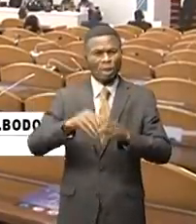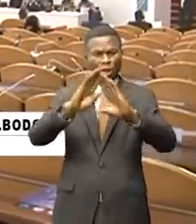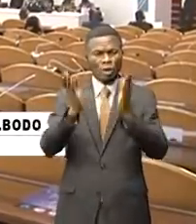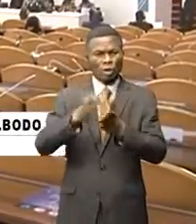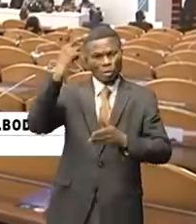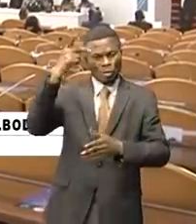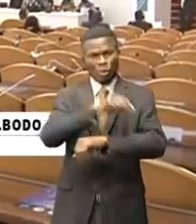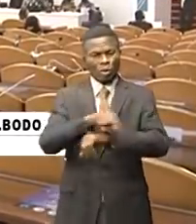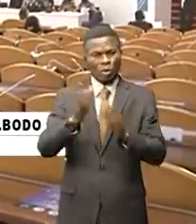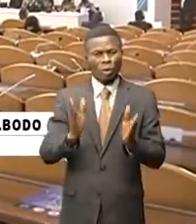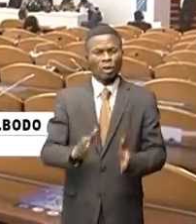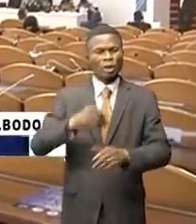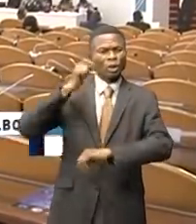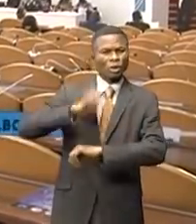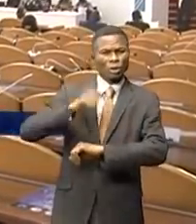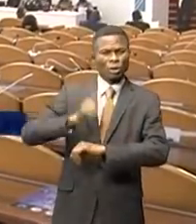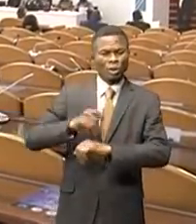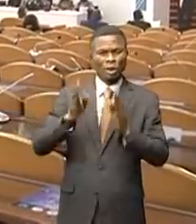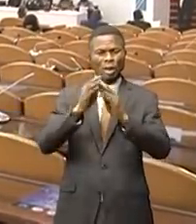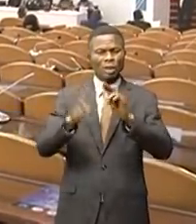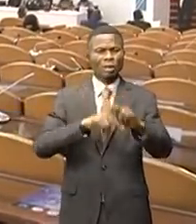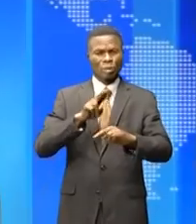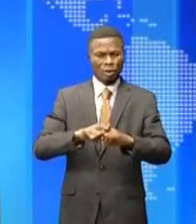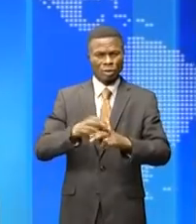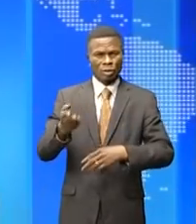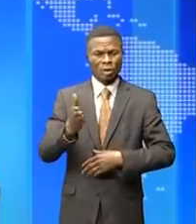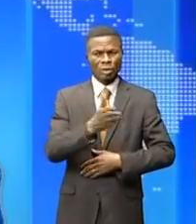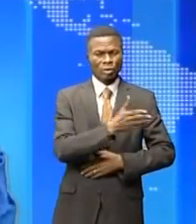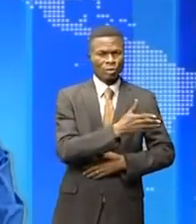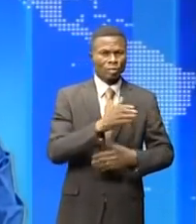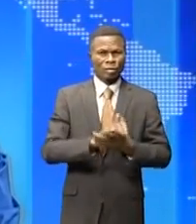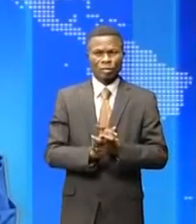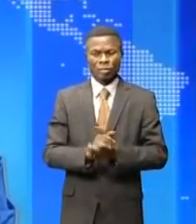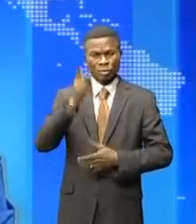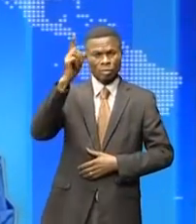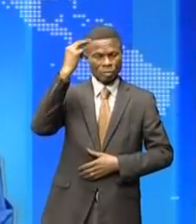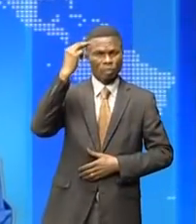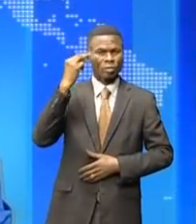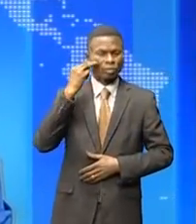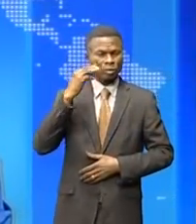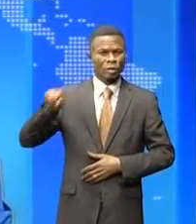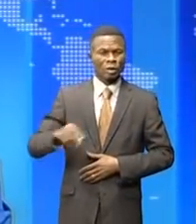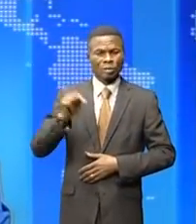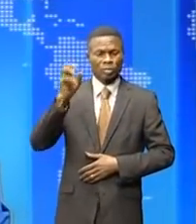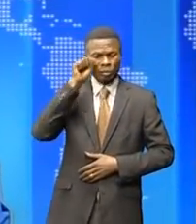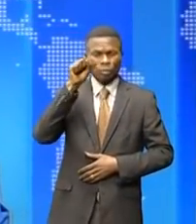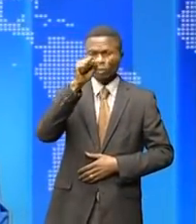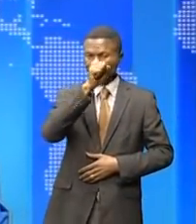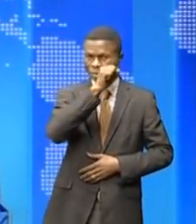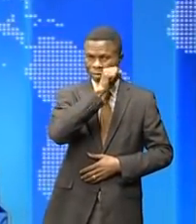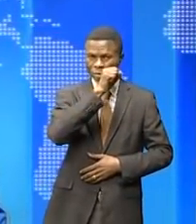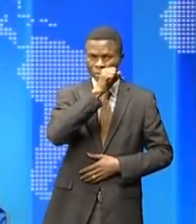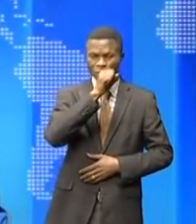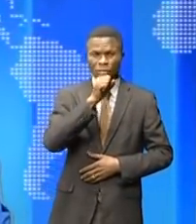politique administrative et juridique de l'assemblée nationale a le poids le ministre jean michel sa malle condé king et a